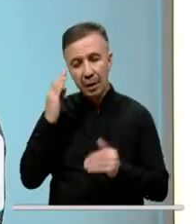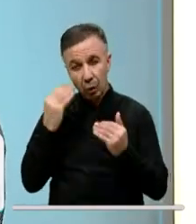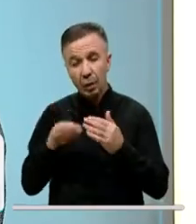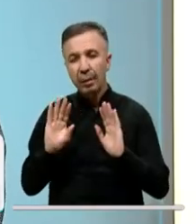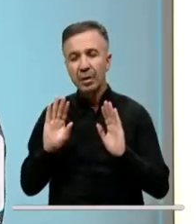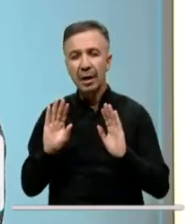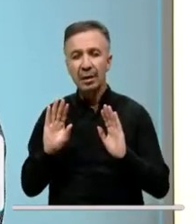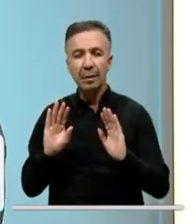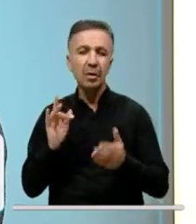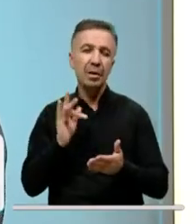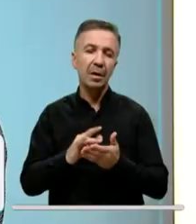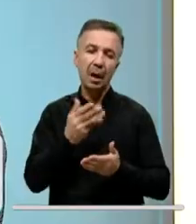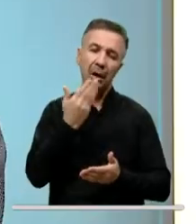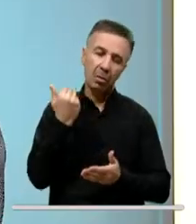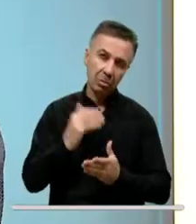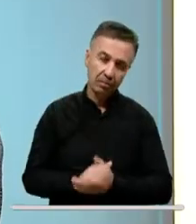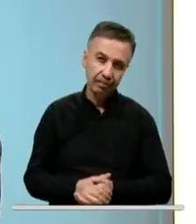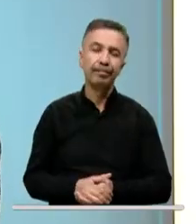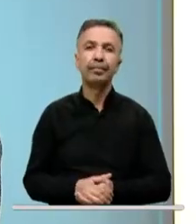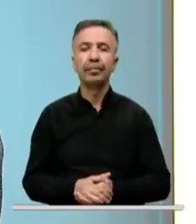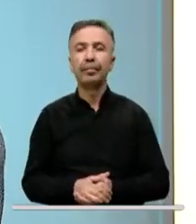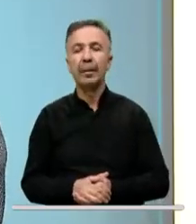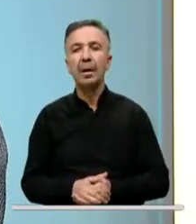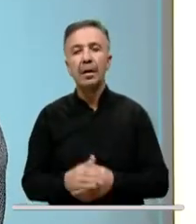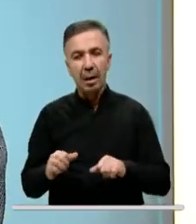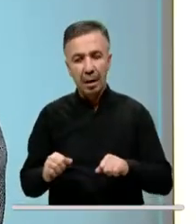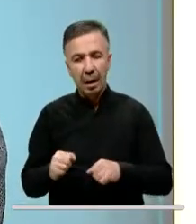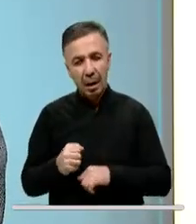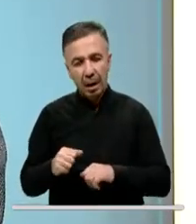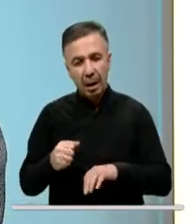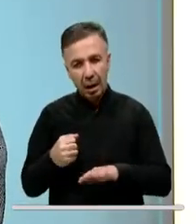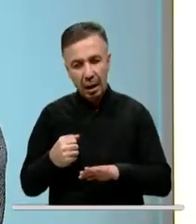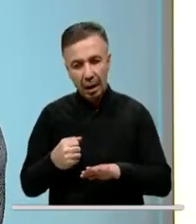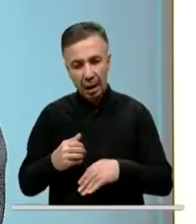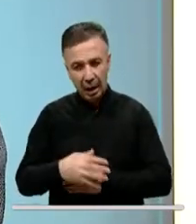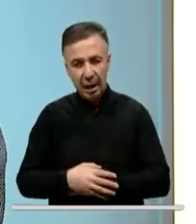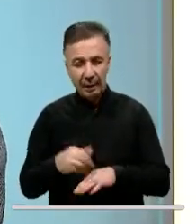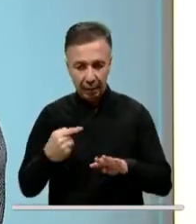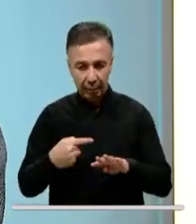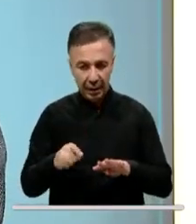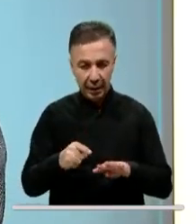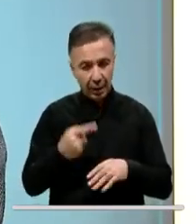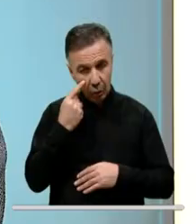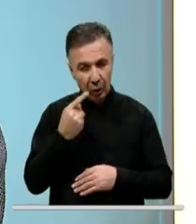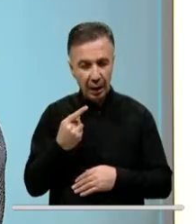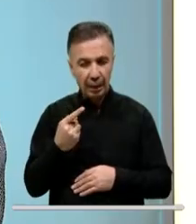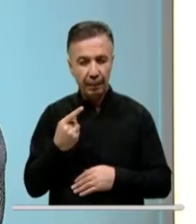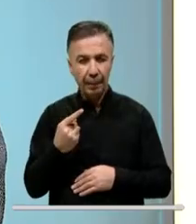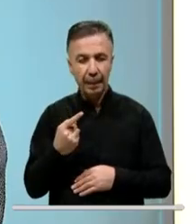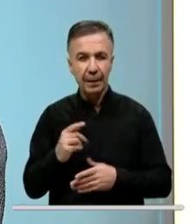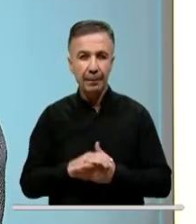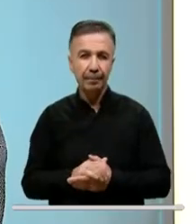burada herhangi bir ceza gerekmez. Hanefi mezhebinden özellikle İmam-ı Azam Ebu Hanife'ye göre